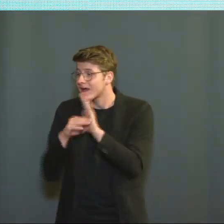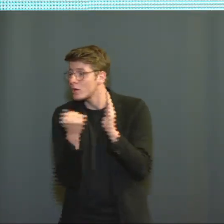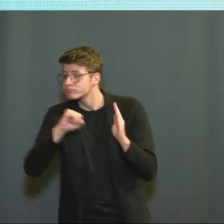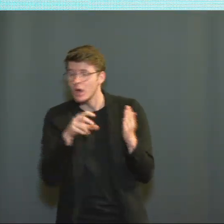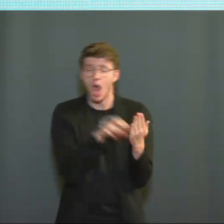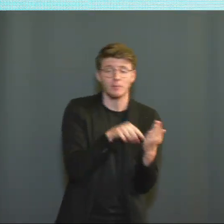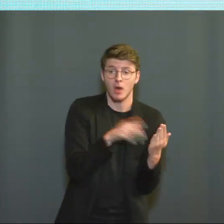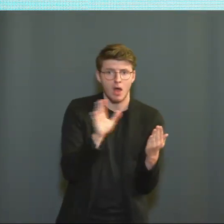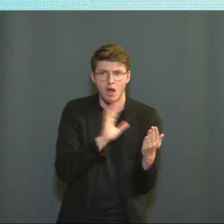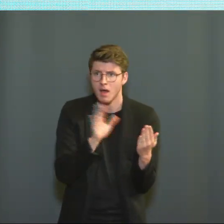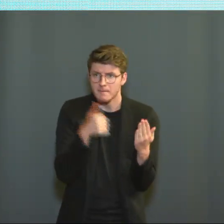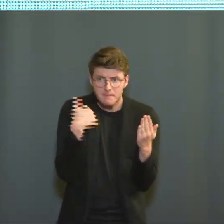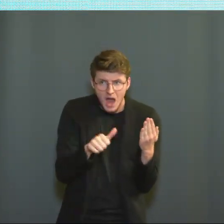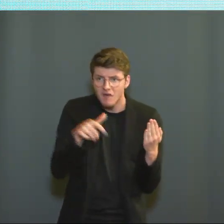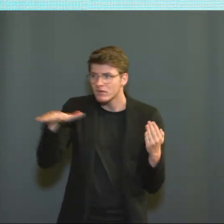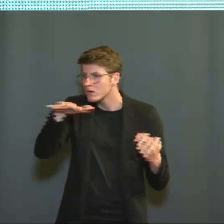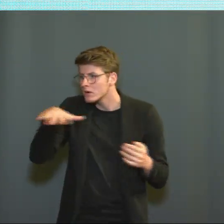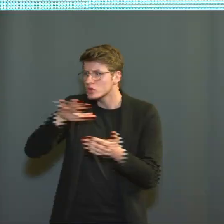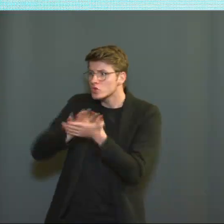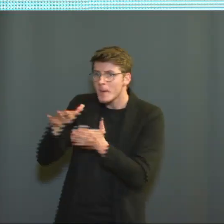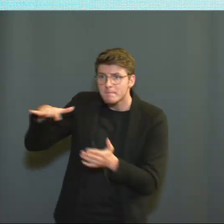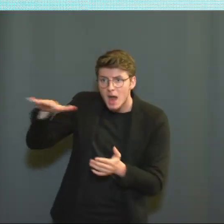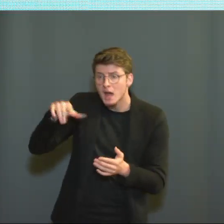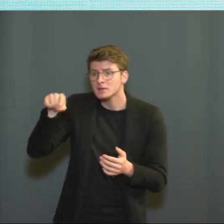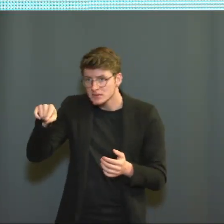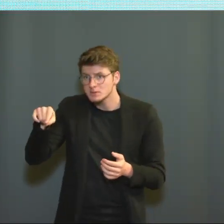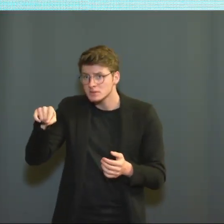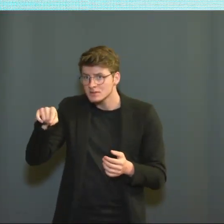waar veel mensen in contact komen met elkaar. De